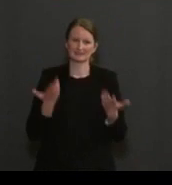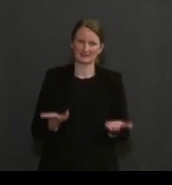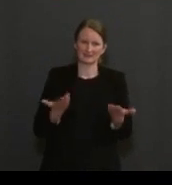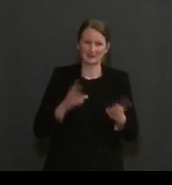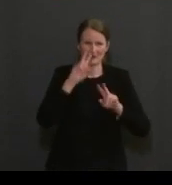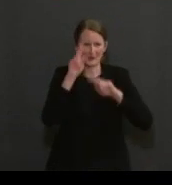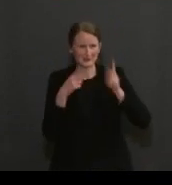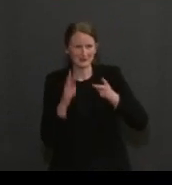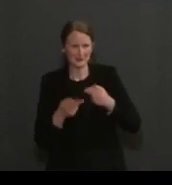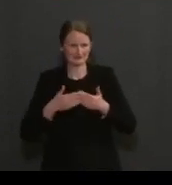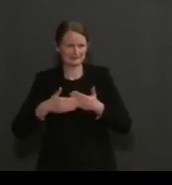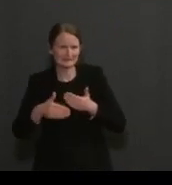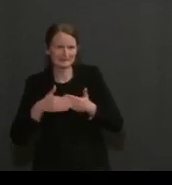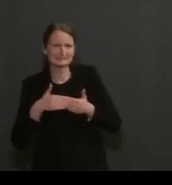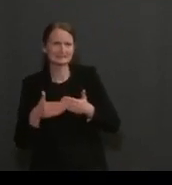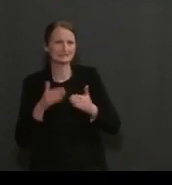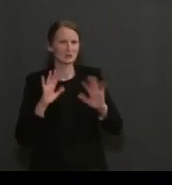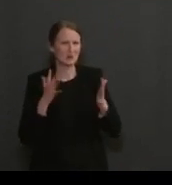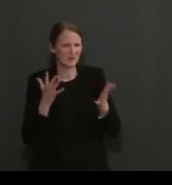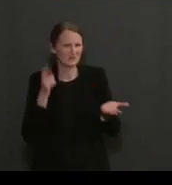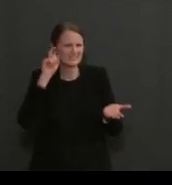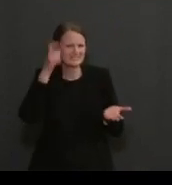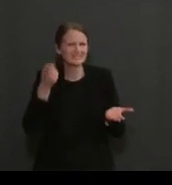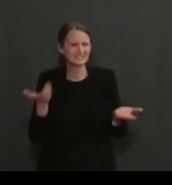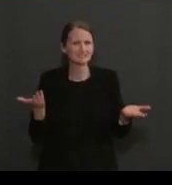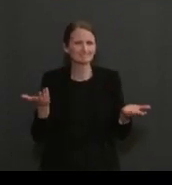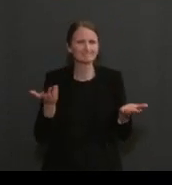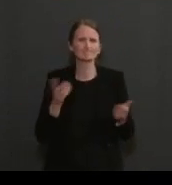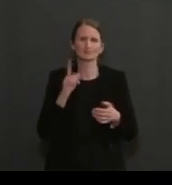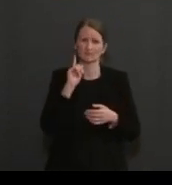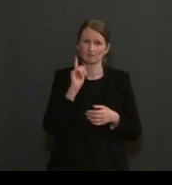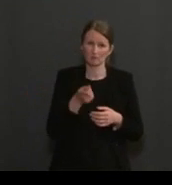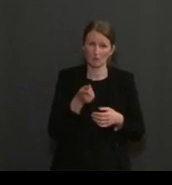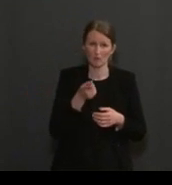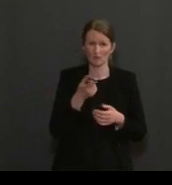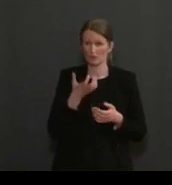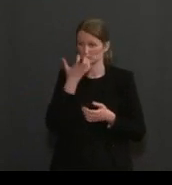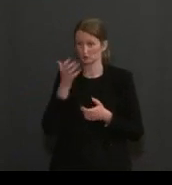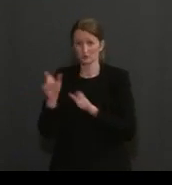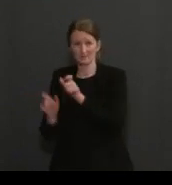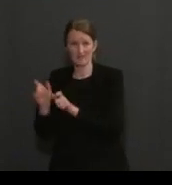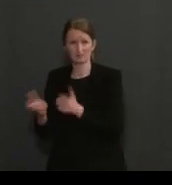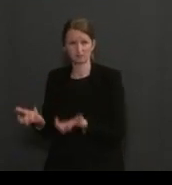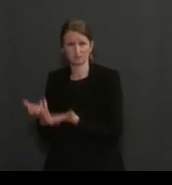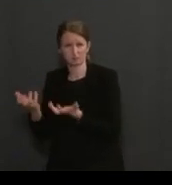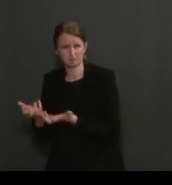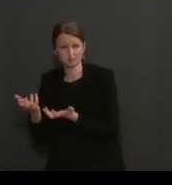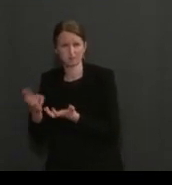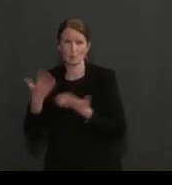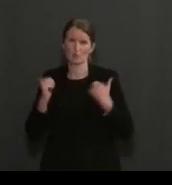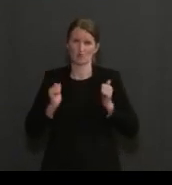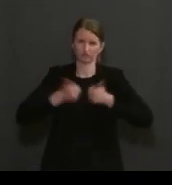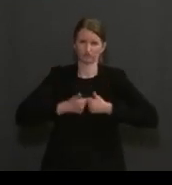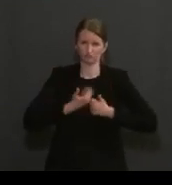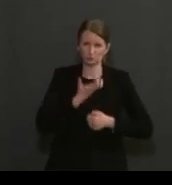clair qu'il y aura un prix à payer, soit un prix en combustible, soit en pull ou autre chose pour vous tenir un peu au